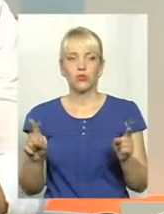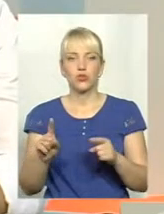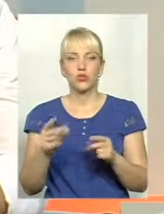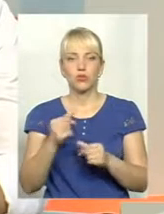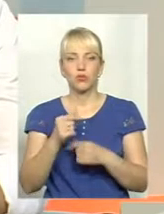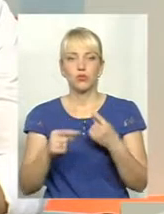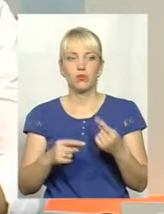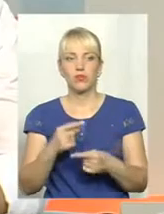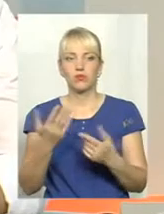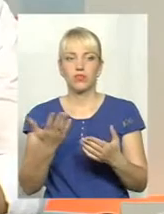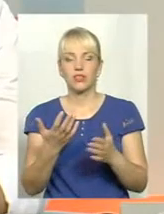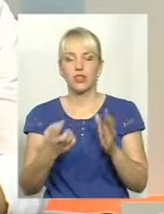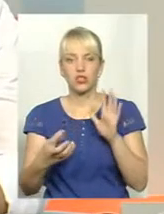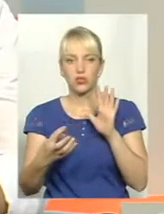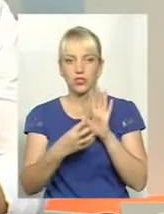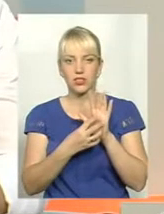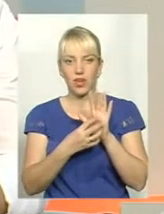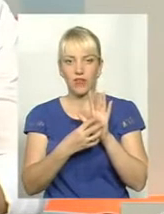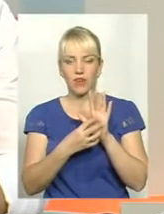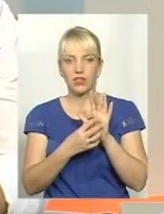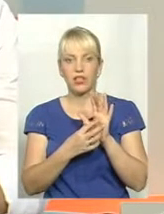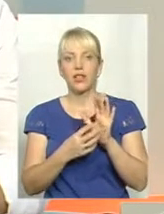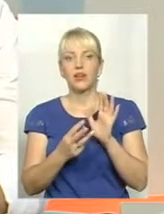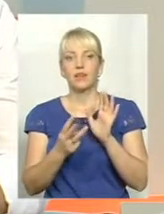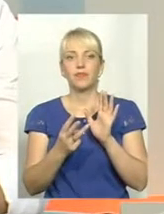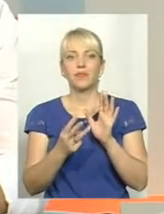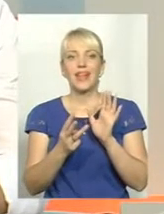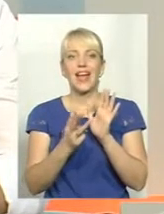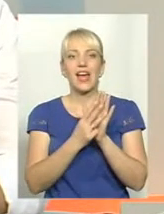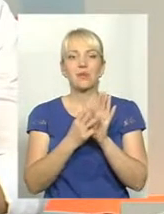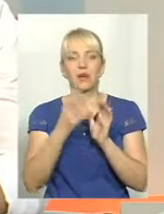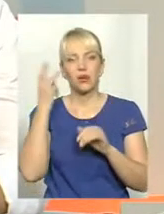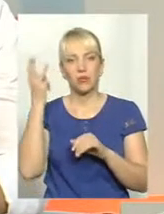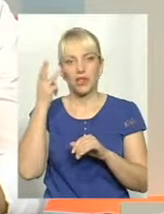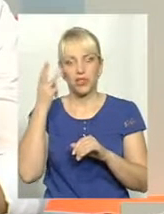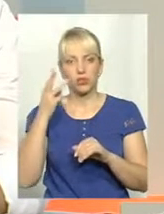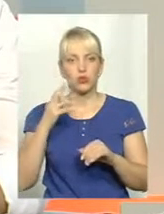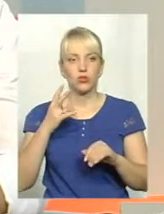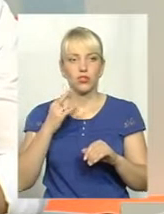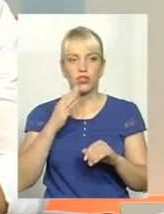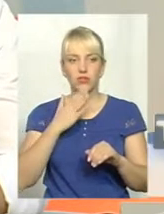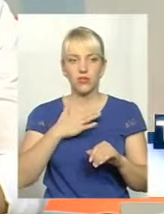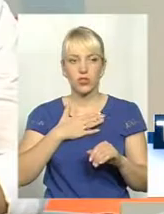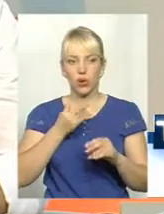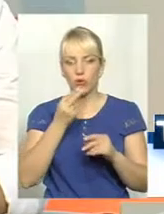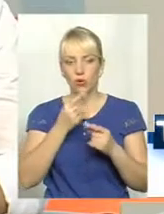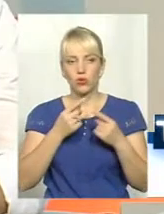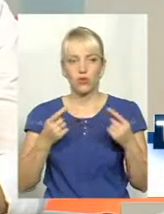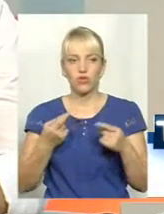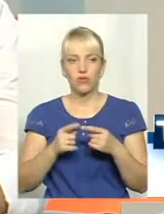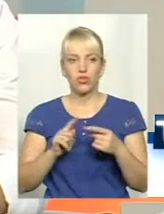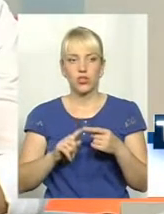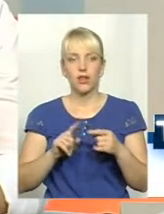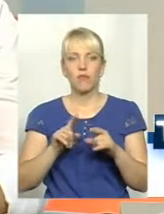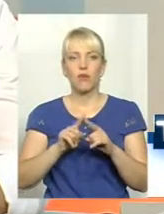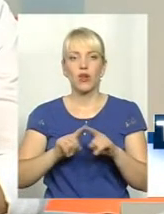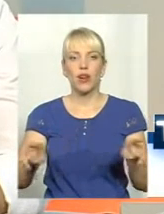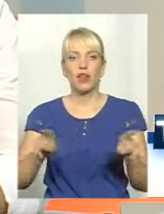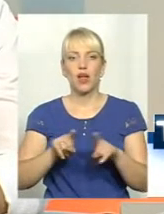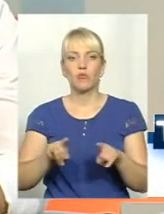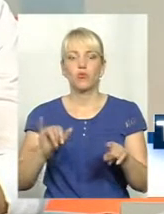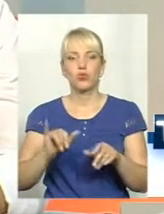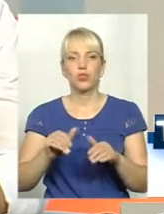І дискутувалось питання, чи треба за це брати гроші, чи не треба за це брати гроші. Однозначно всі погодились, що грошей за це брати не то, що не